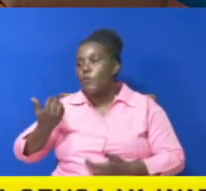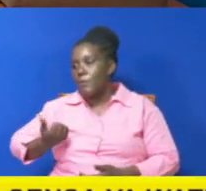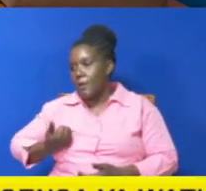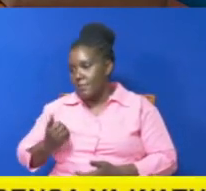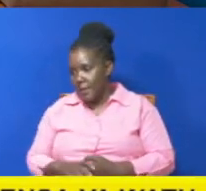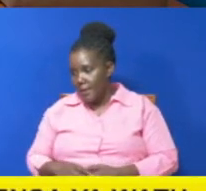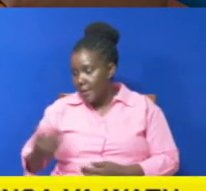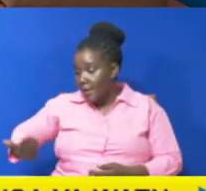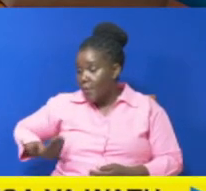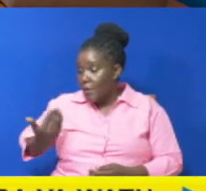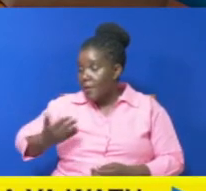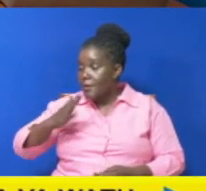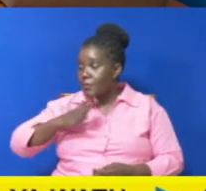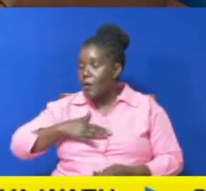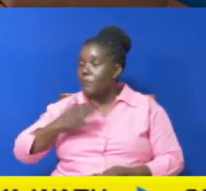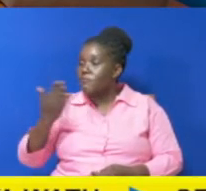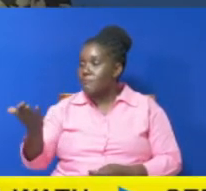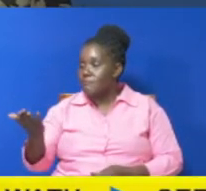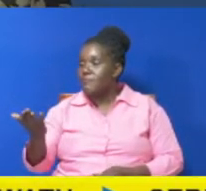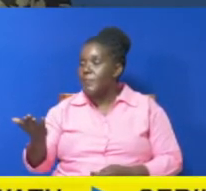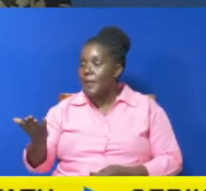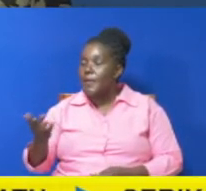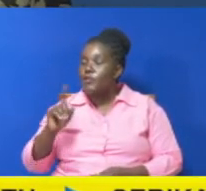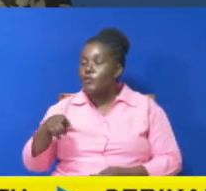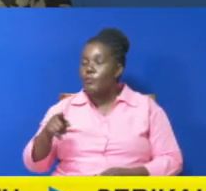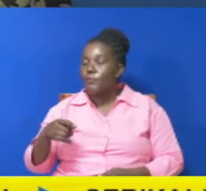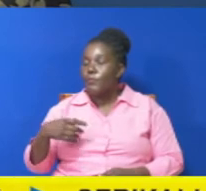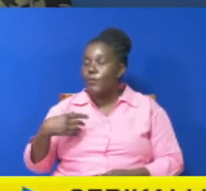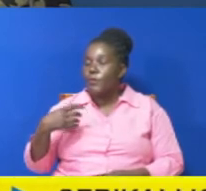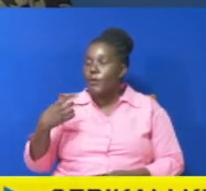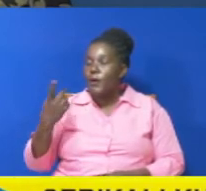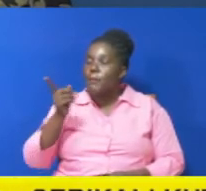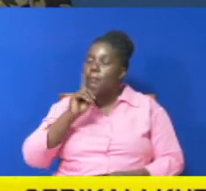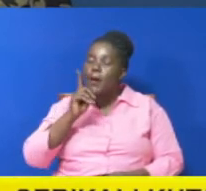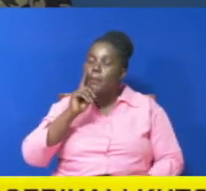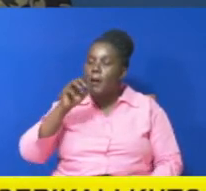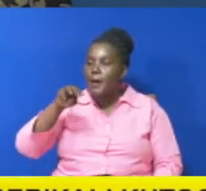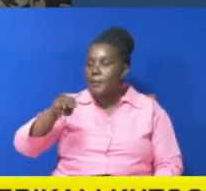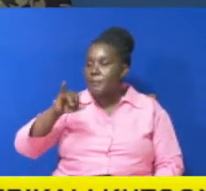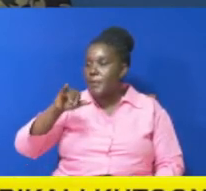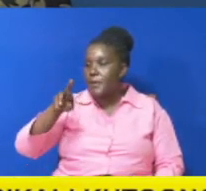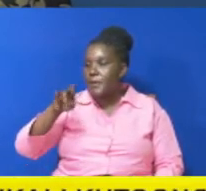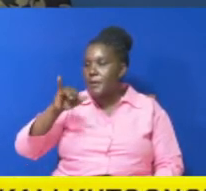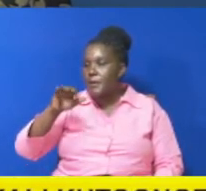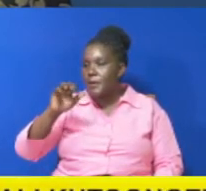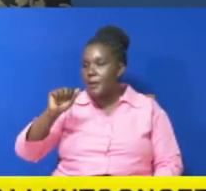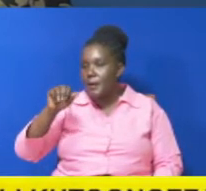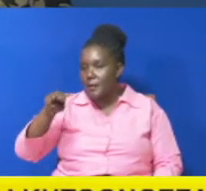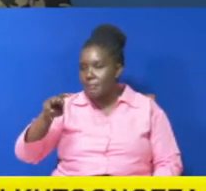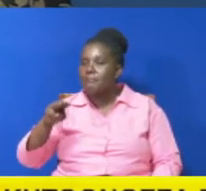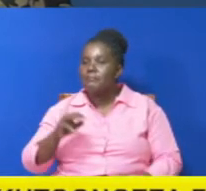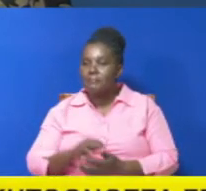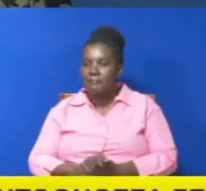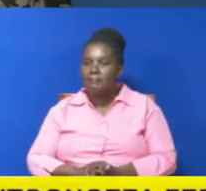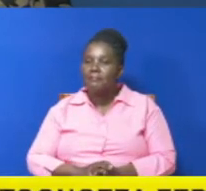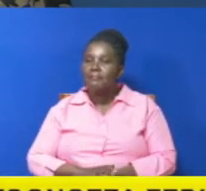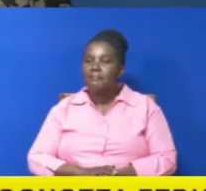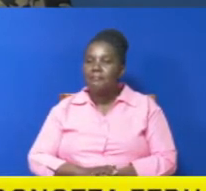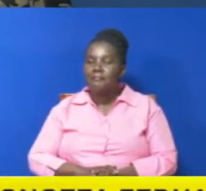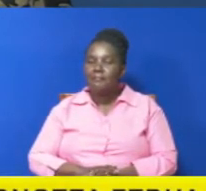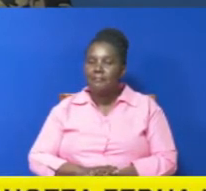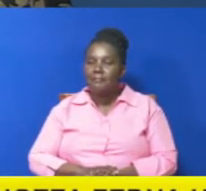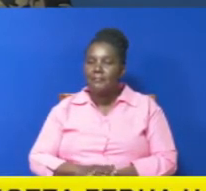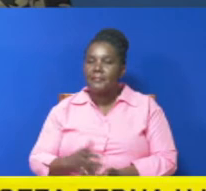wangu hapa studio leo naye Bi Mariam Migomba, ambaye ni mtangazaji na mwanandoa. Yupo kwenye